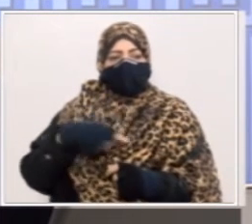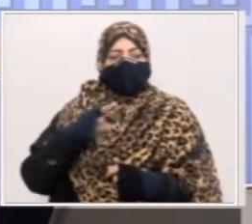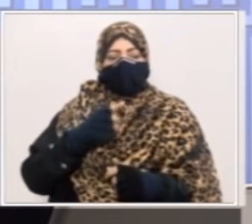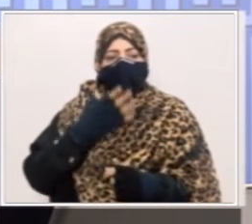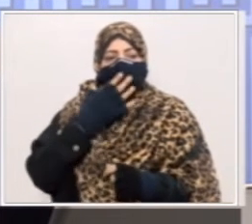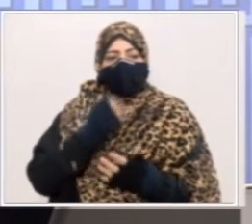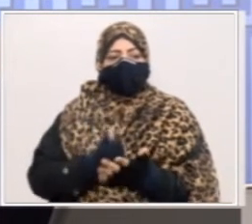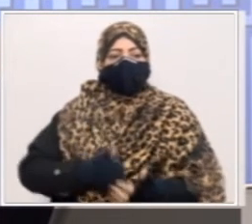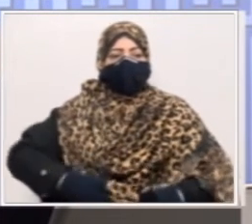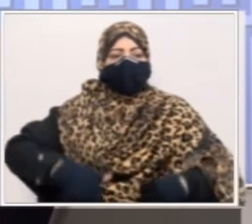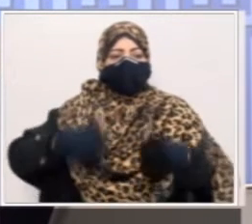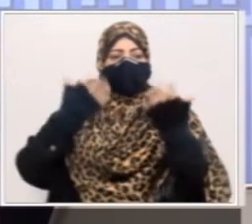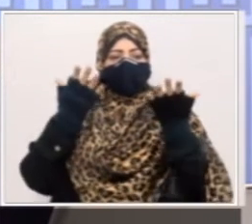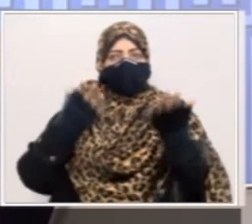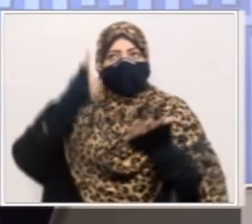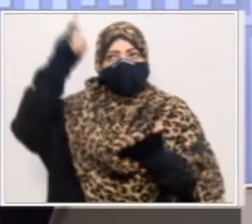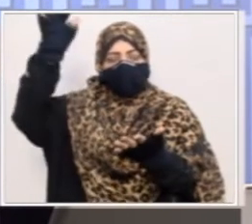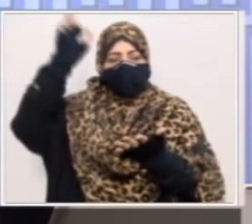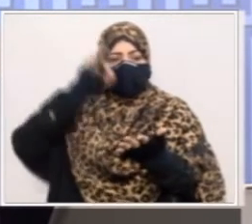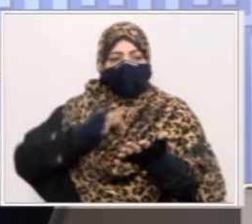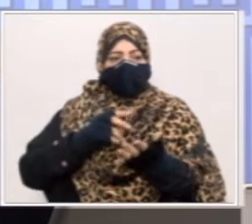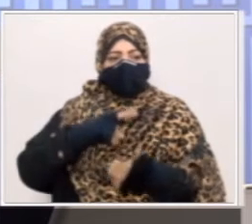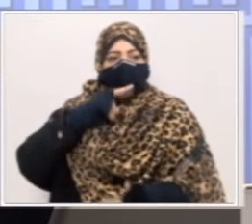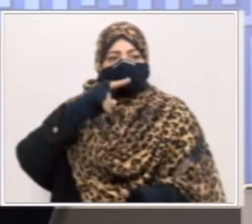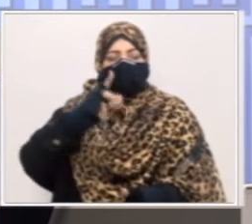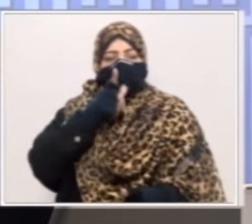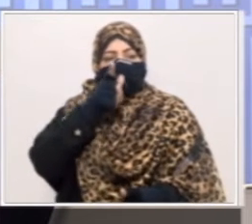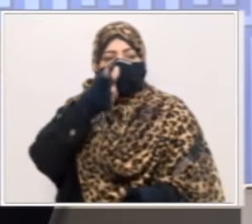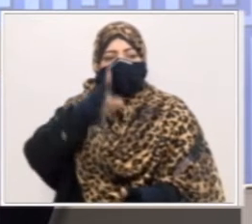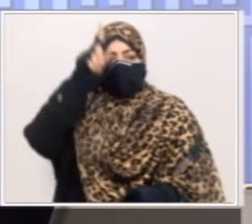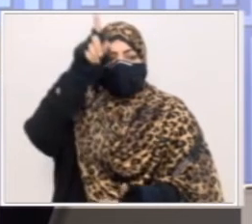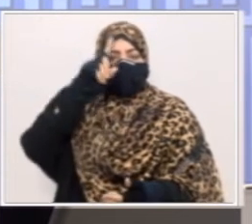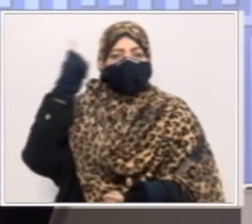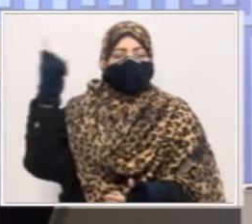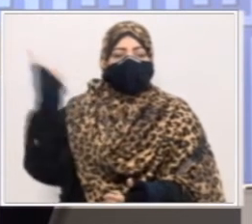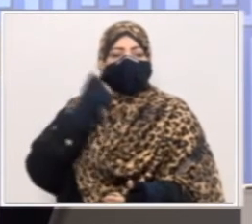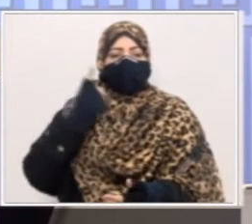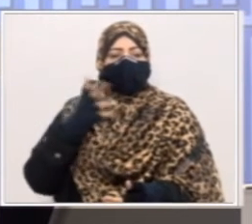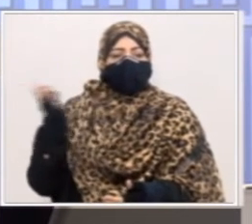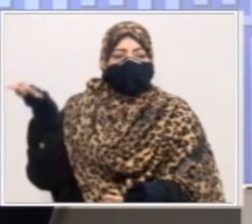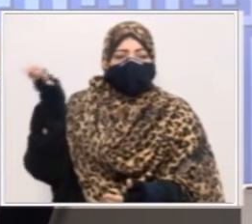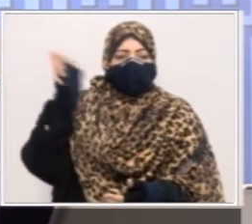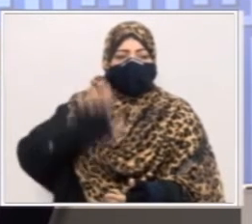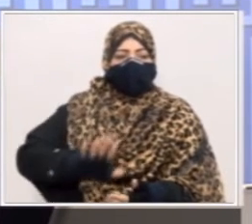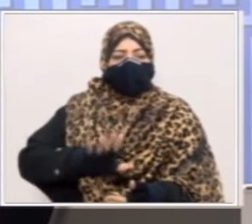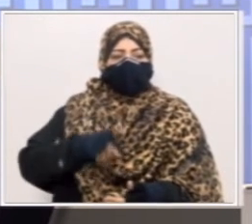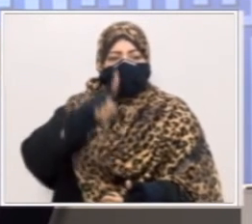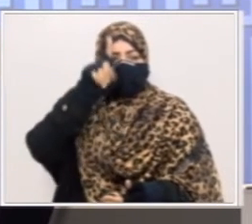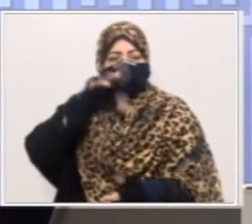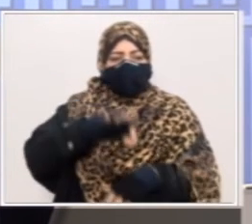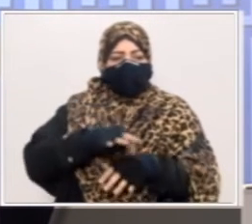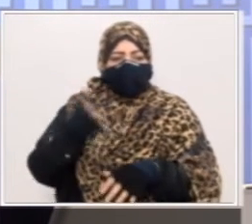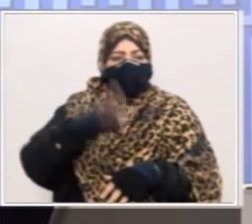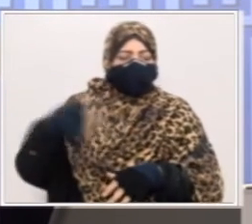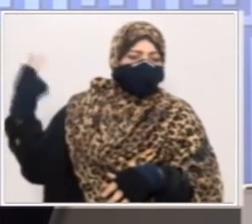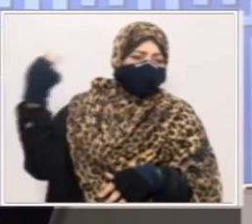قال الله عز وجل: ولا تقتلوا النفس التي حرم الله إلا بالحق، ذلكم وصاكم